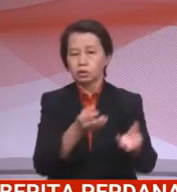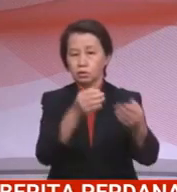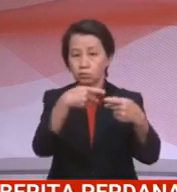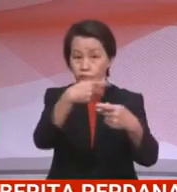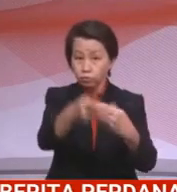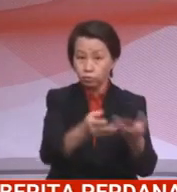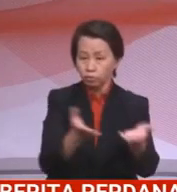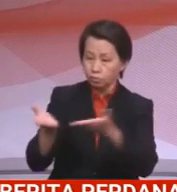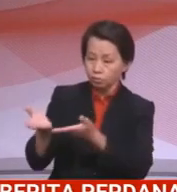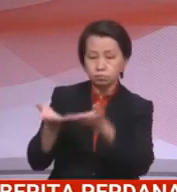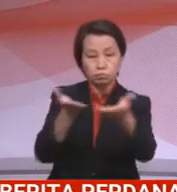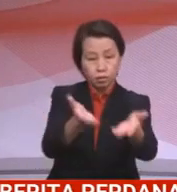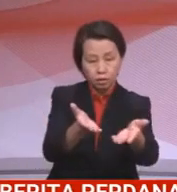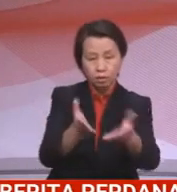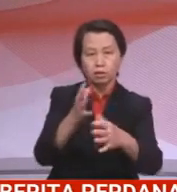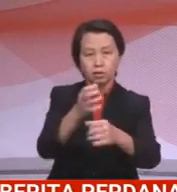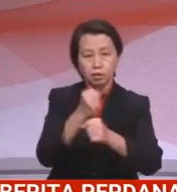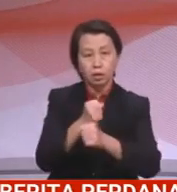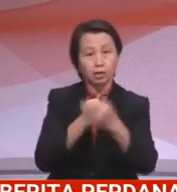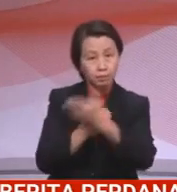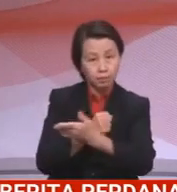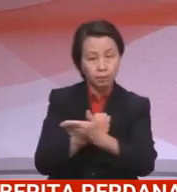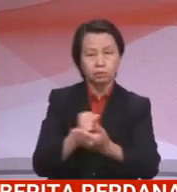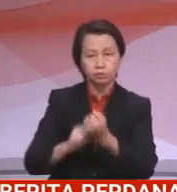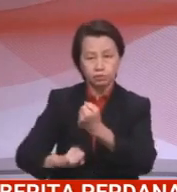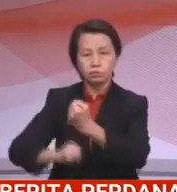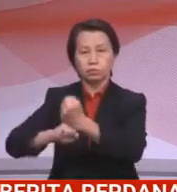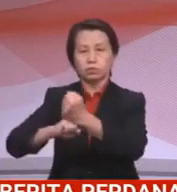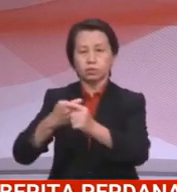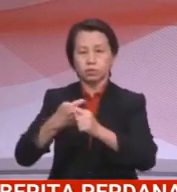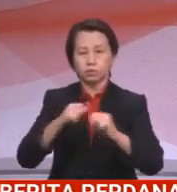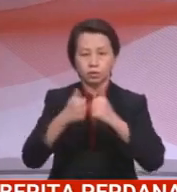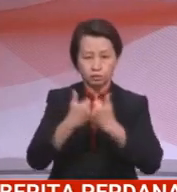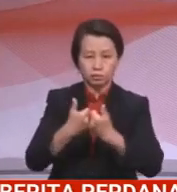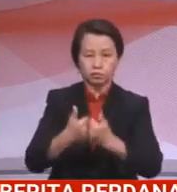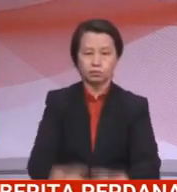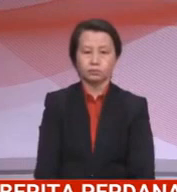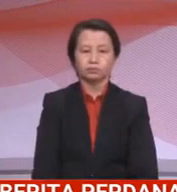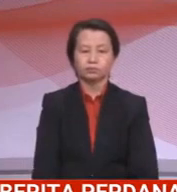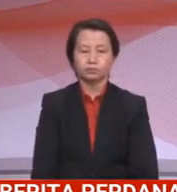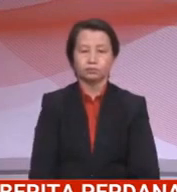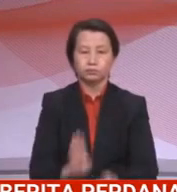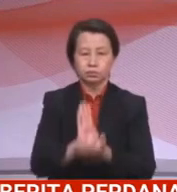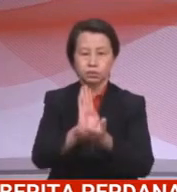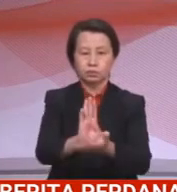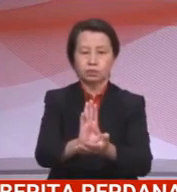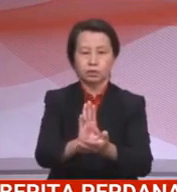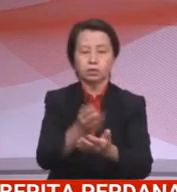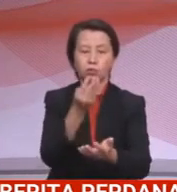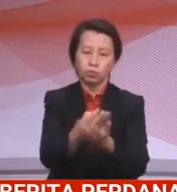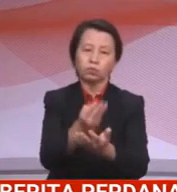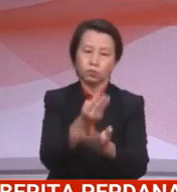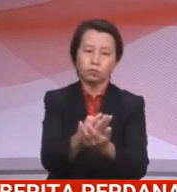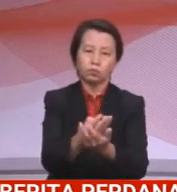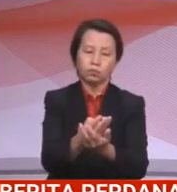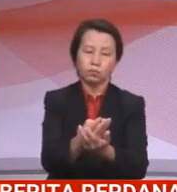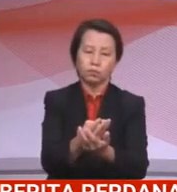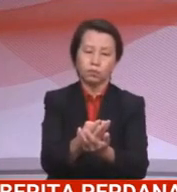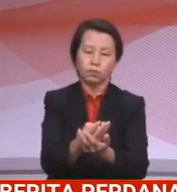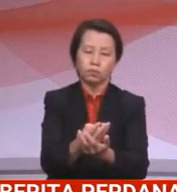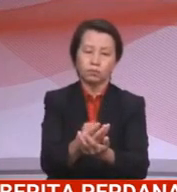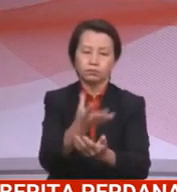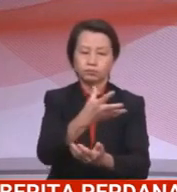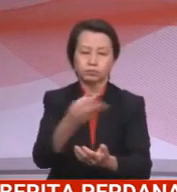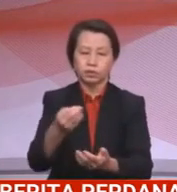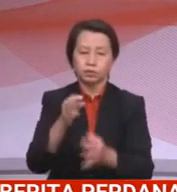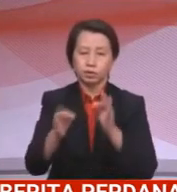program boraks bantu mereka mendapatkan basongan daripada izin dibantunya rezeki Keuangan keuangan